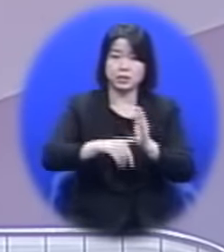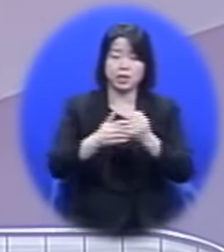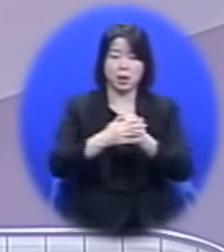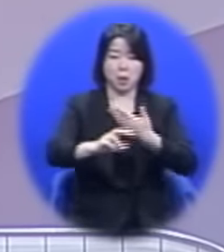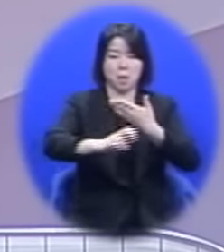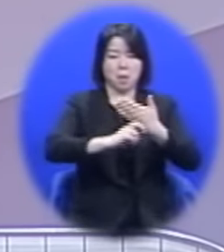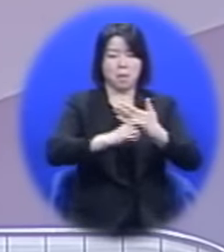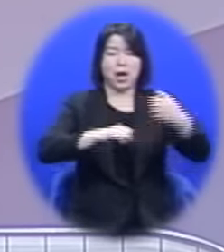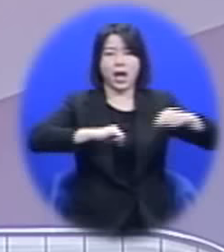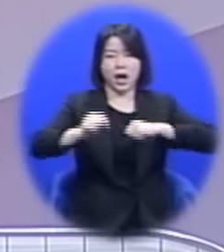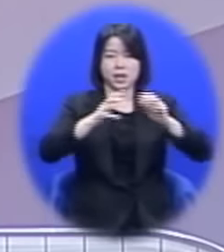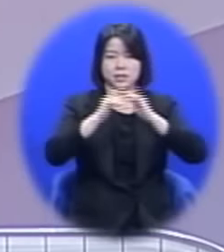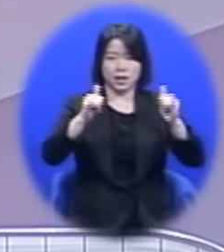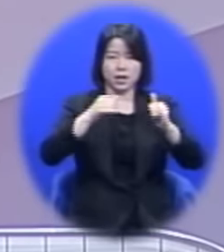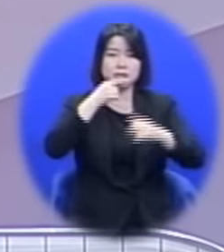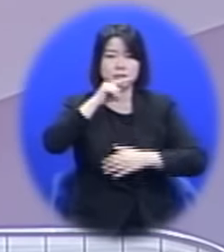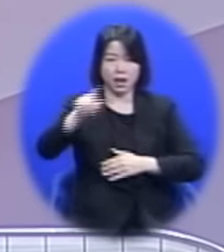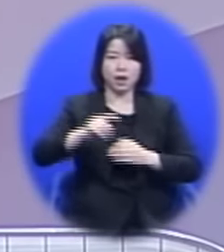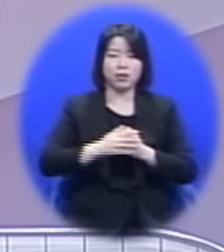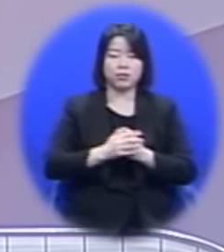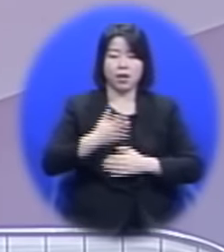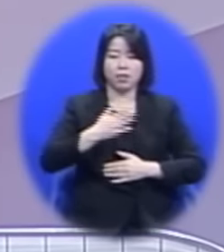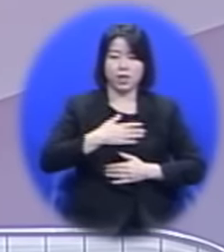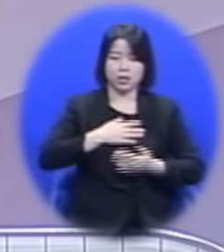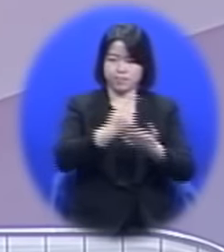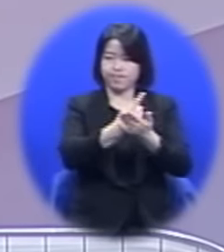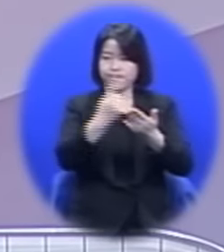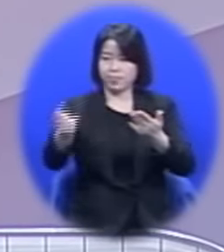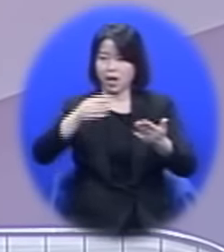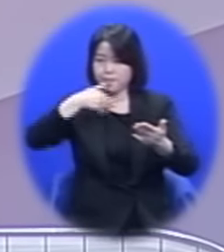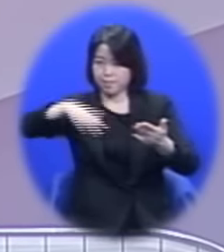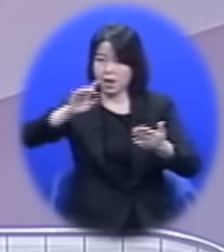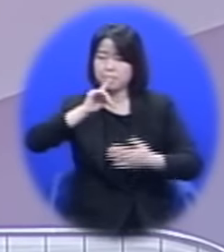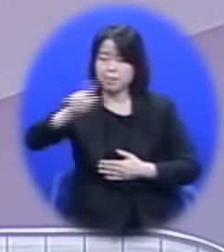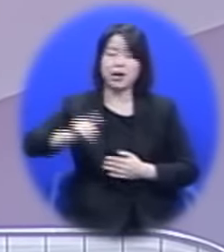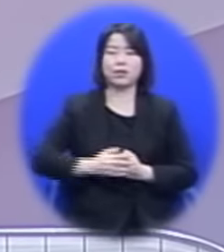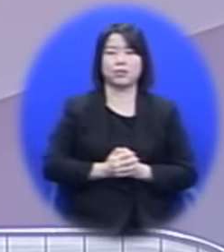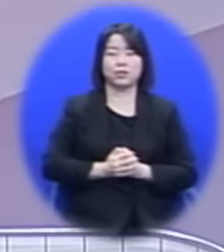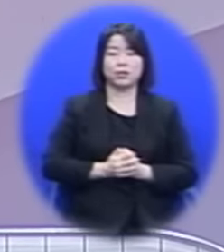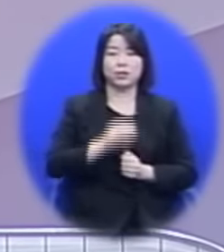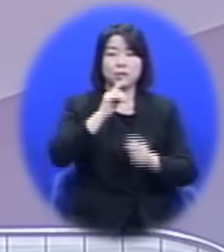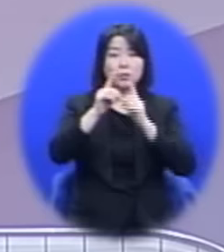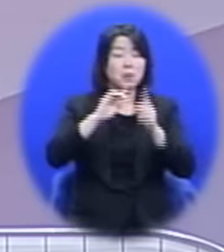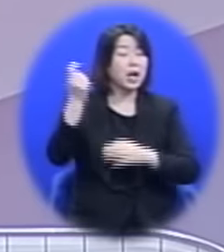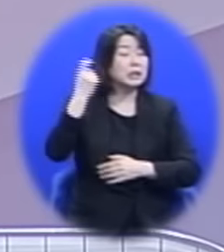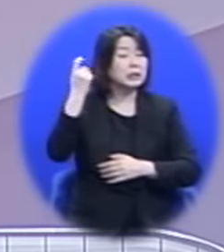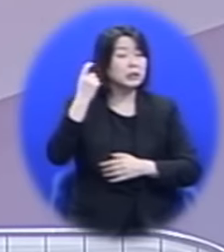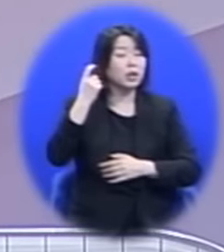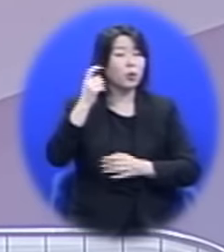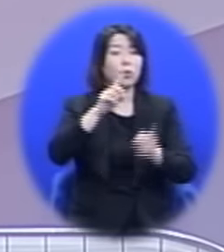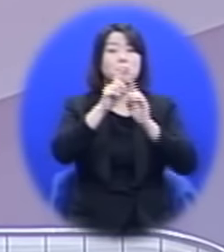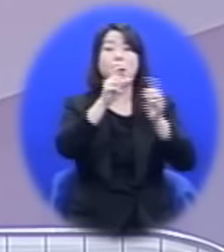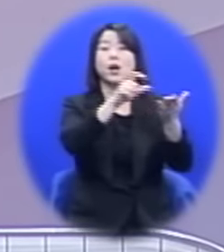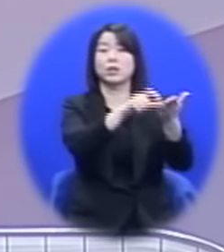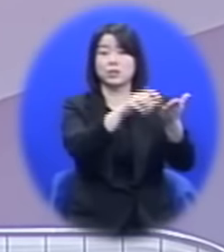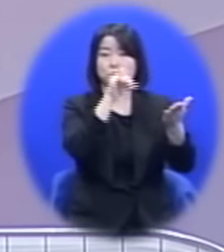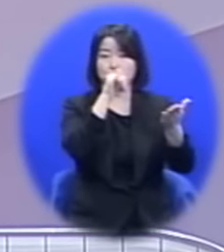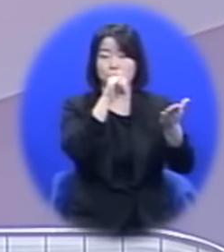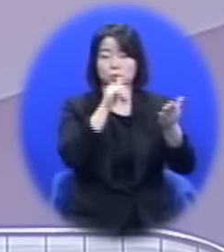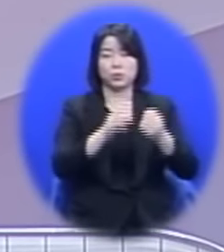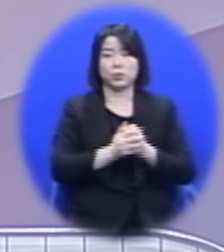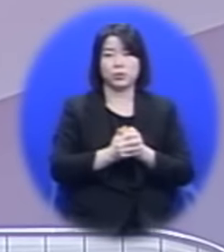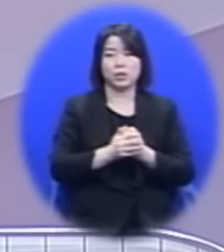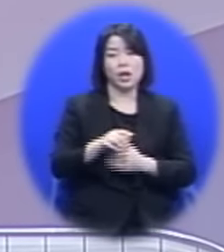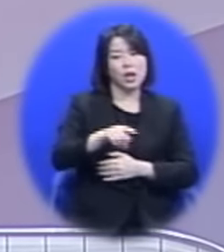불법을 행하는 자들아 내게서 떠나가라 이런 말을 들을 것이라고 말씀하셨어요.